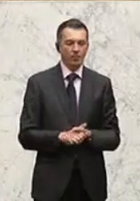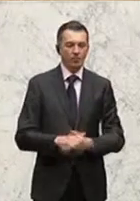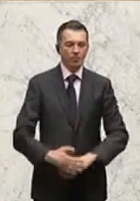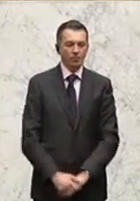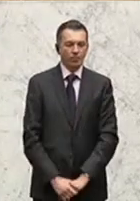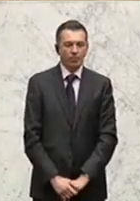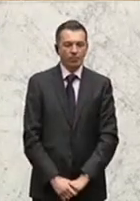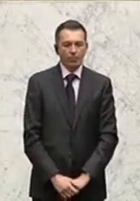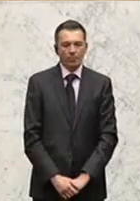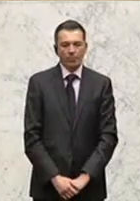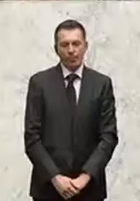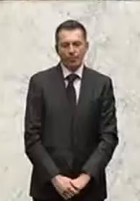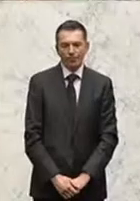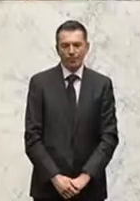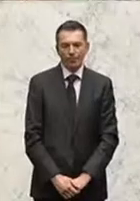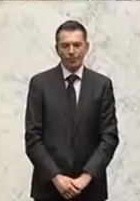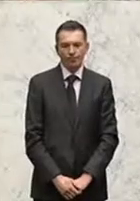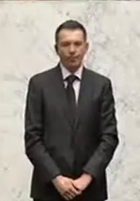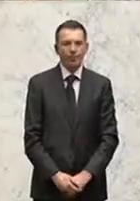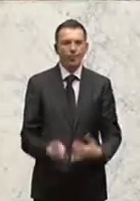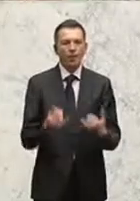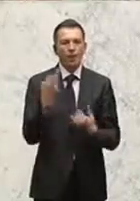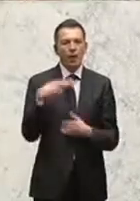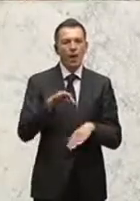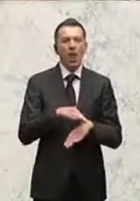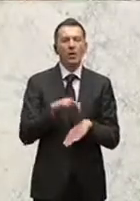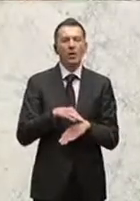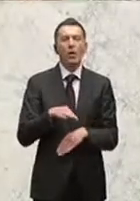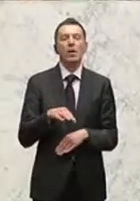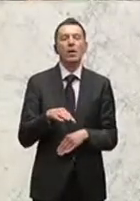Sagt Gabriele Tammerl, die ÖVP-Budgetsprecherin.